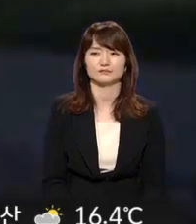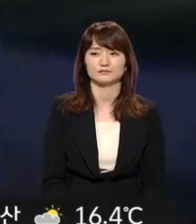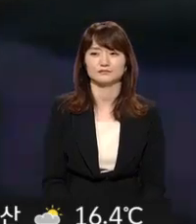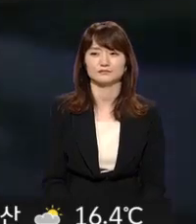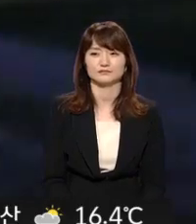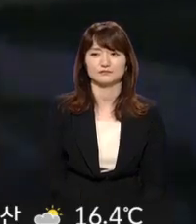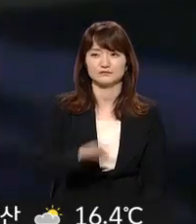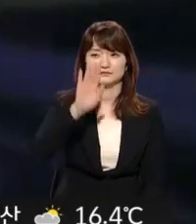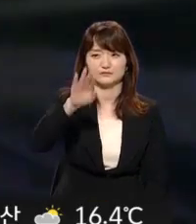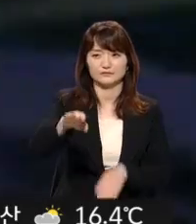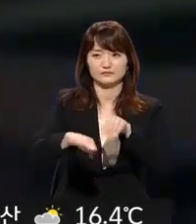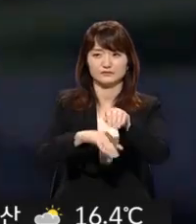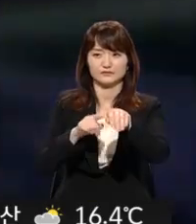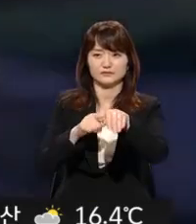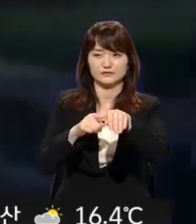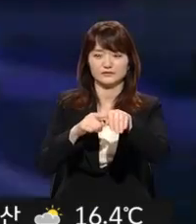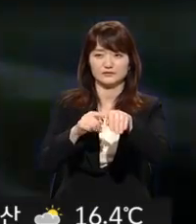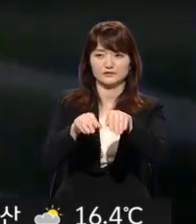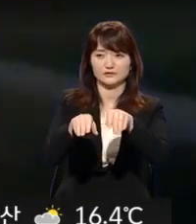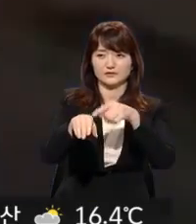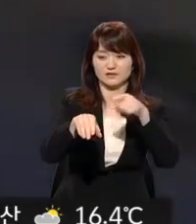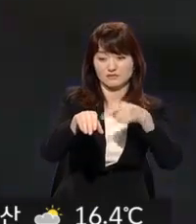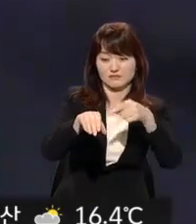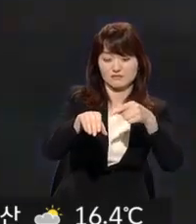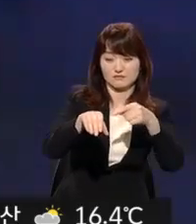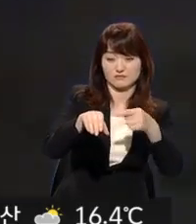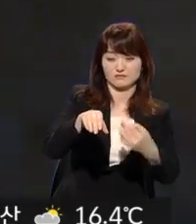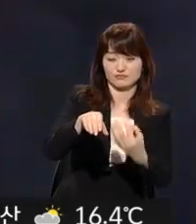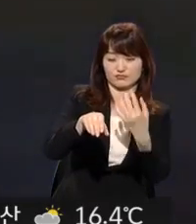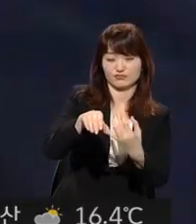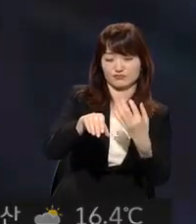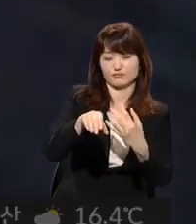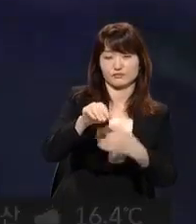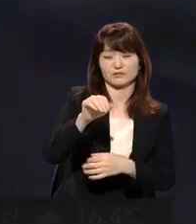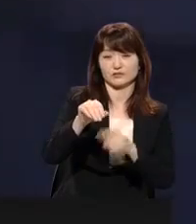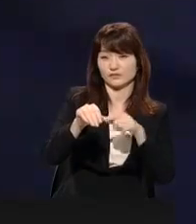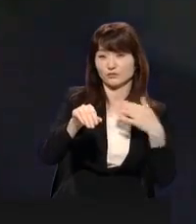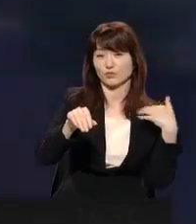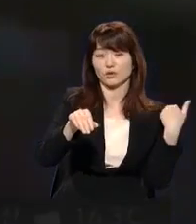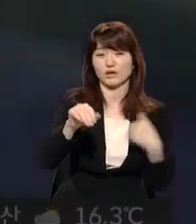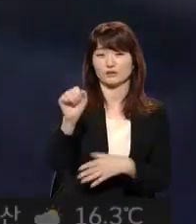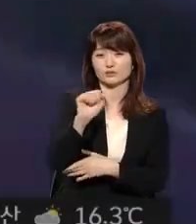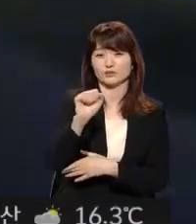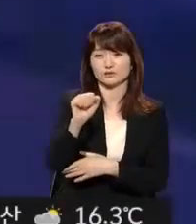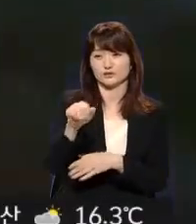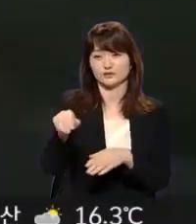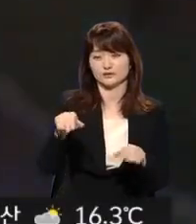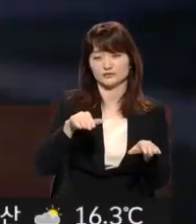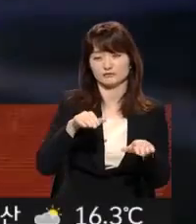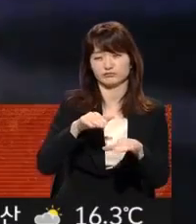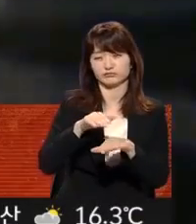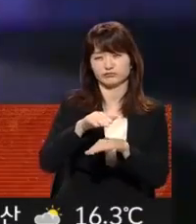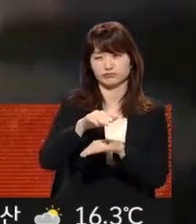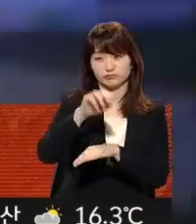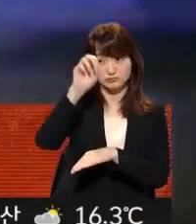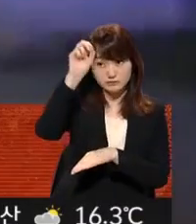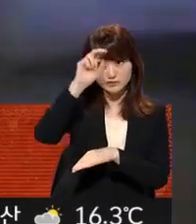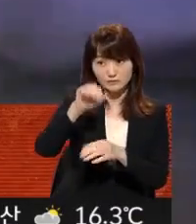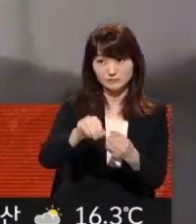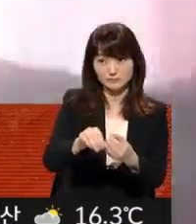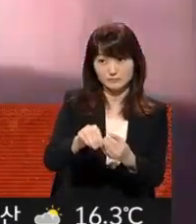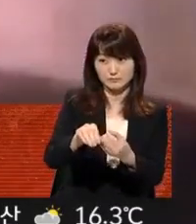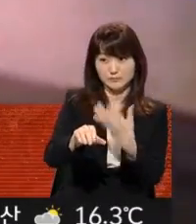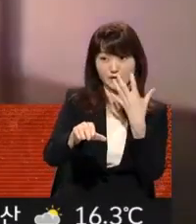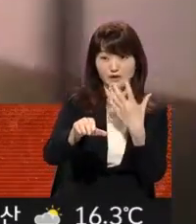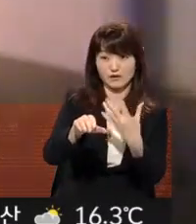앞차 바퀴에서 불꽃이 튀고 있죠. 운전자는 이걸 모르는 것 같습니다. 계속해서 달리고 있습니다. 그런데 얼마 못 가서 갑자기